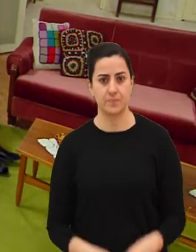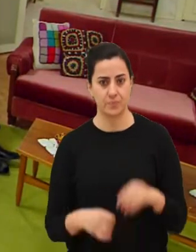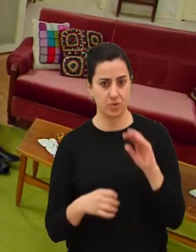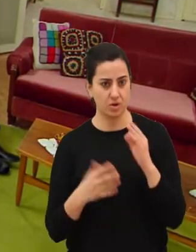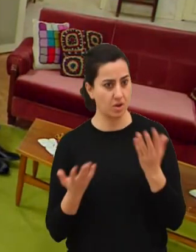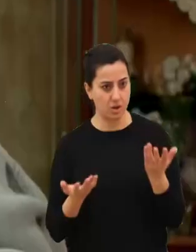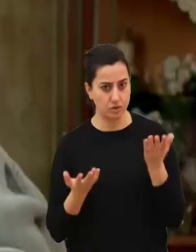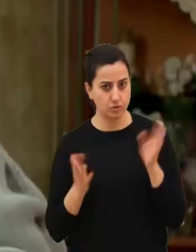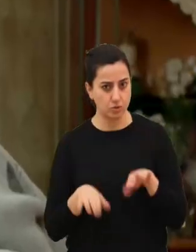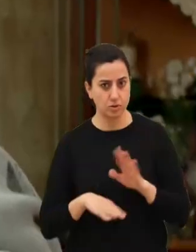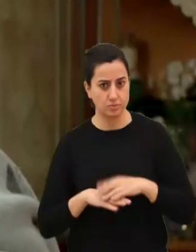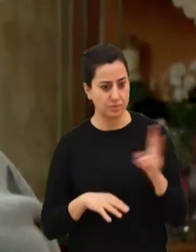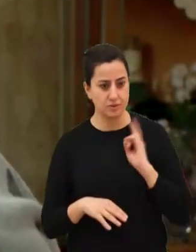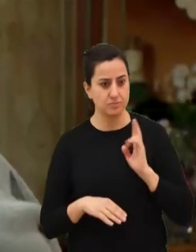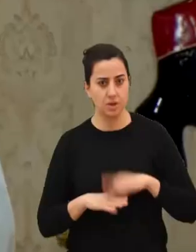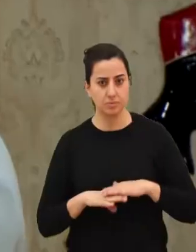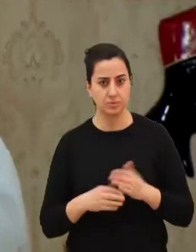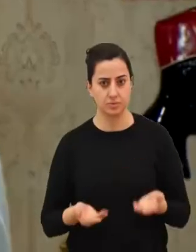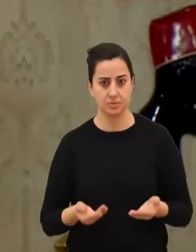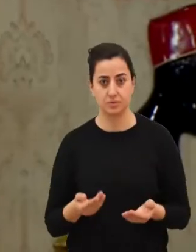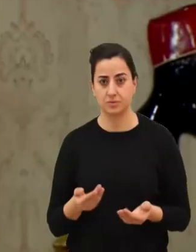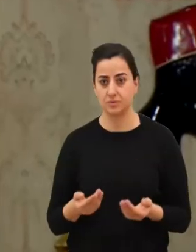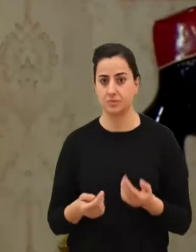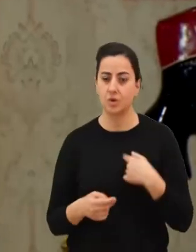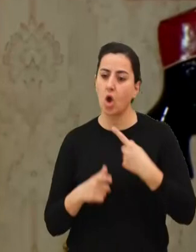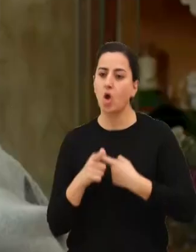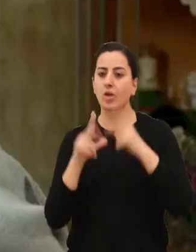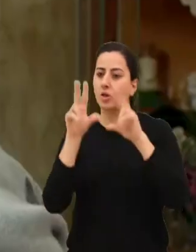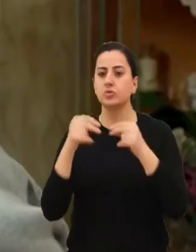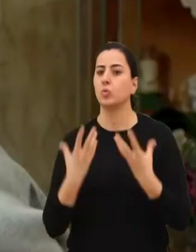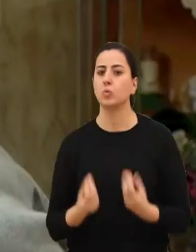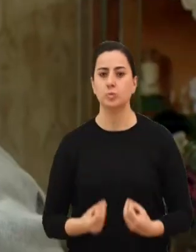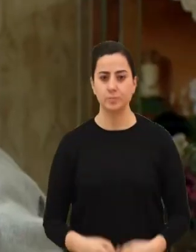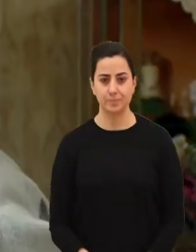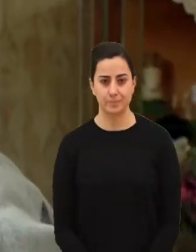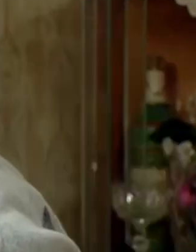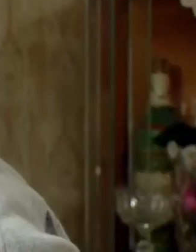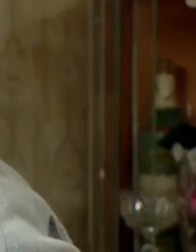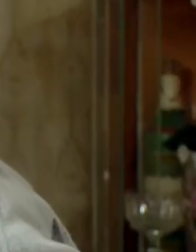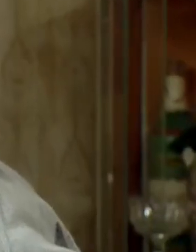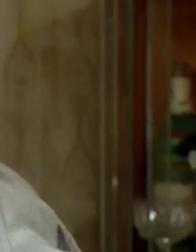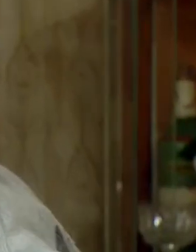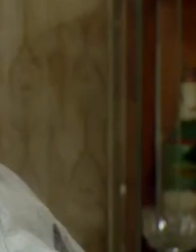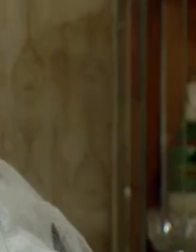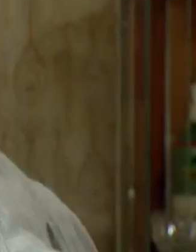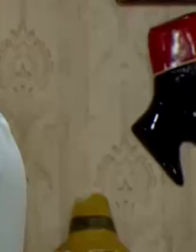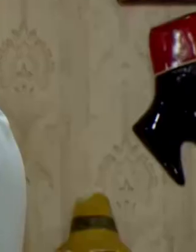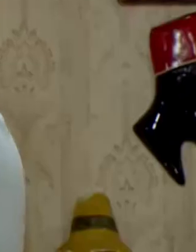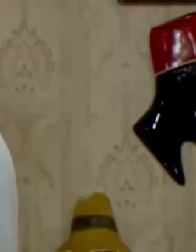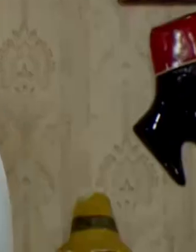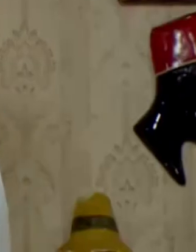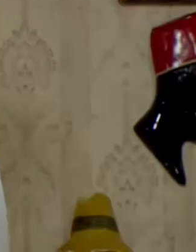Fesubanallah ya. Biz ne yapacağız? Otelde kalırız canım. Fehmi şaşkınlıkla Rukiye'ye